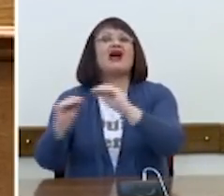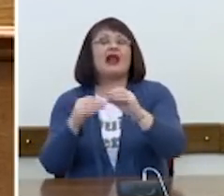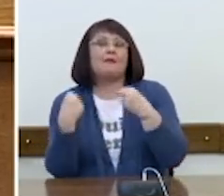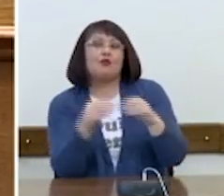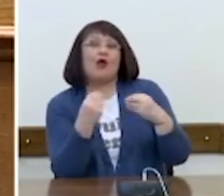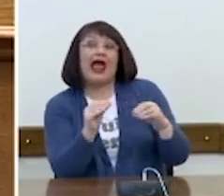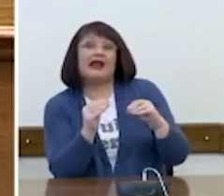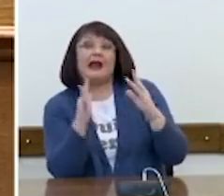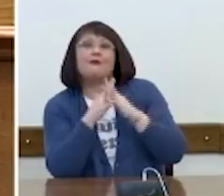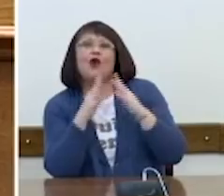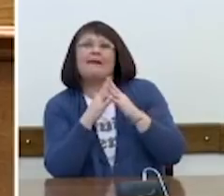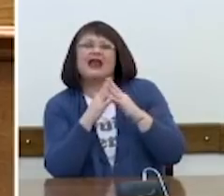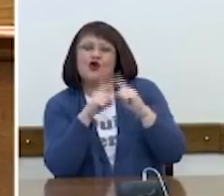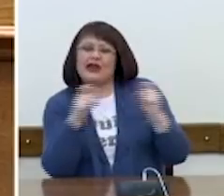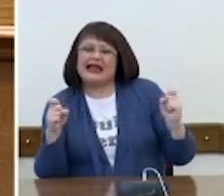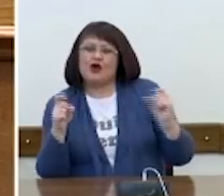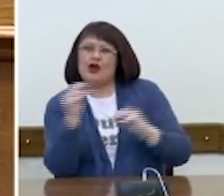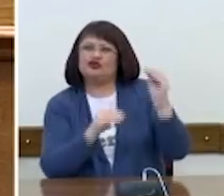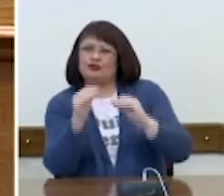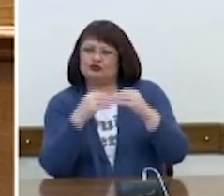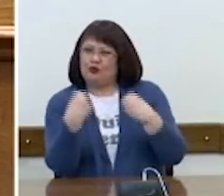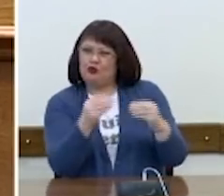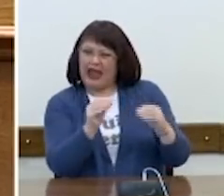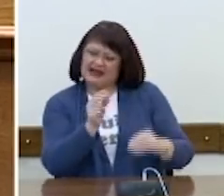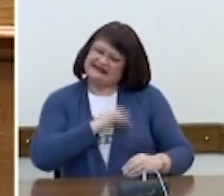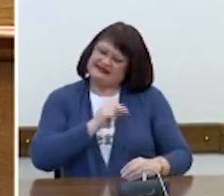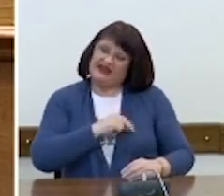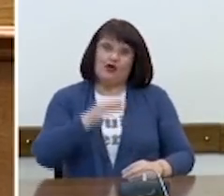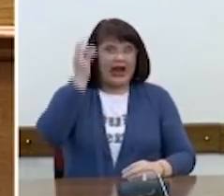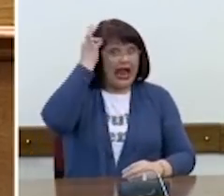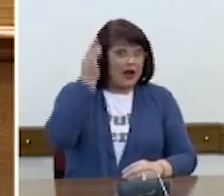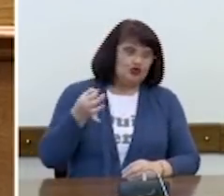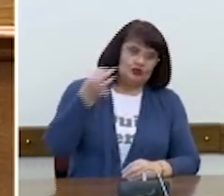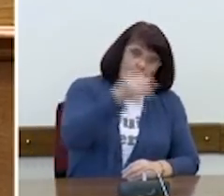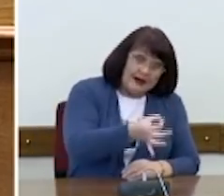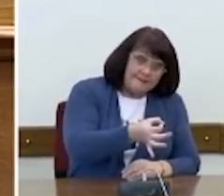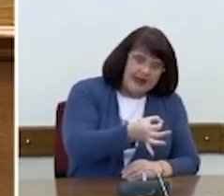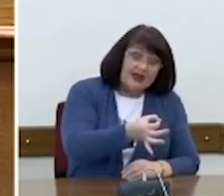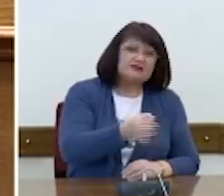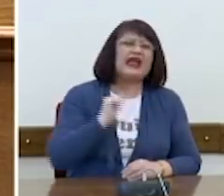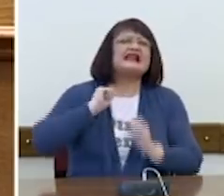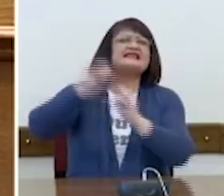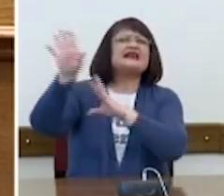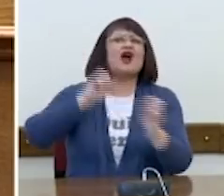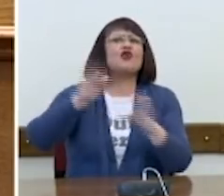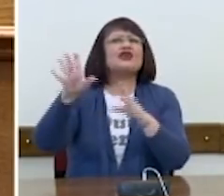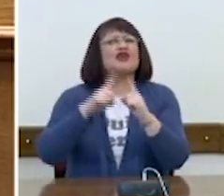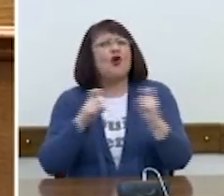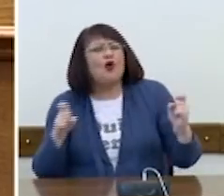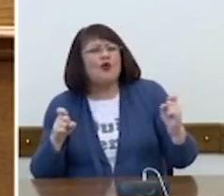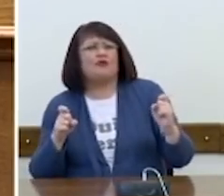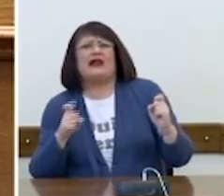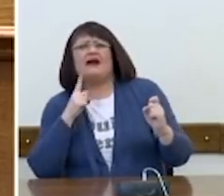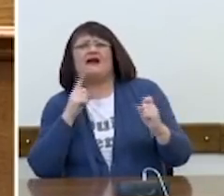υλικού. Αυτά που αποδίδουν περισσότερο, μου υπογράμμισε, είναι η εξαγωγή των μεγάλων όπλων, όπως τα